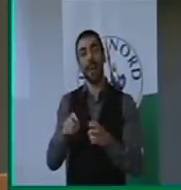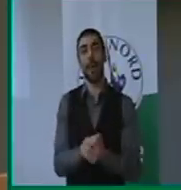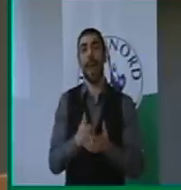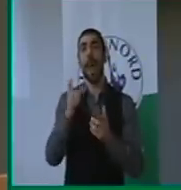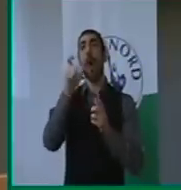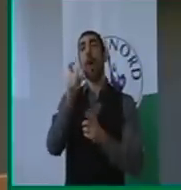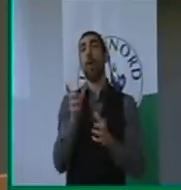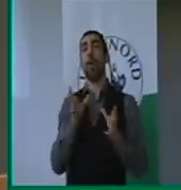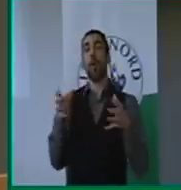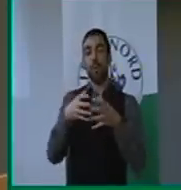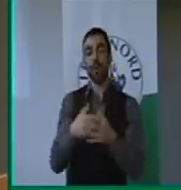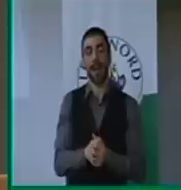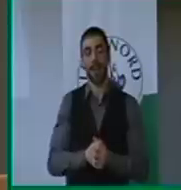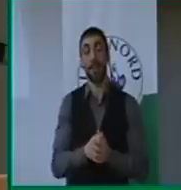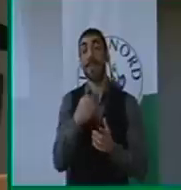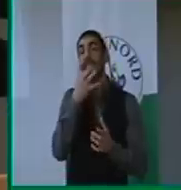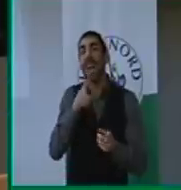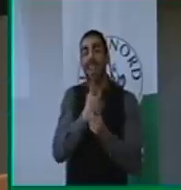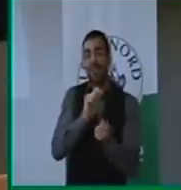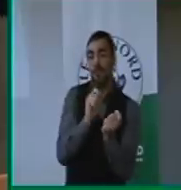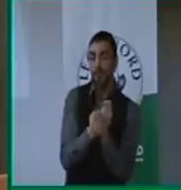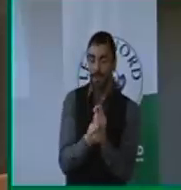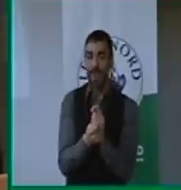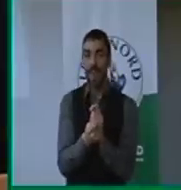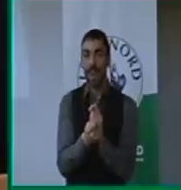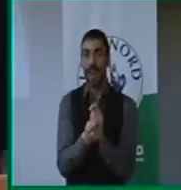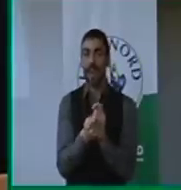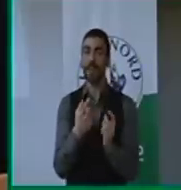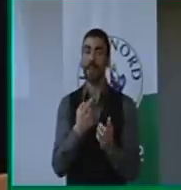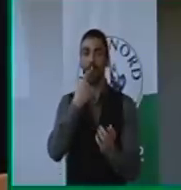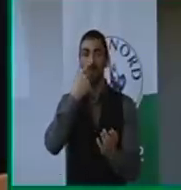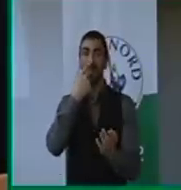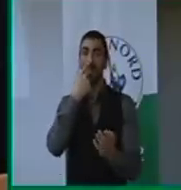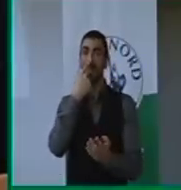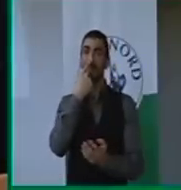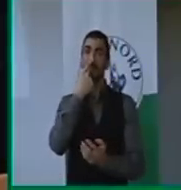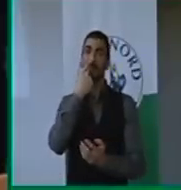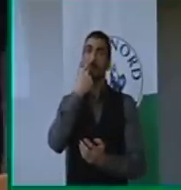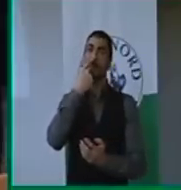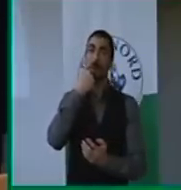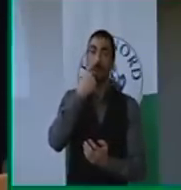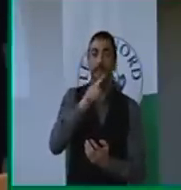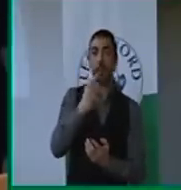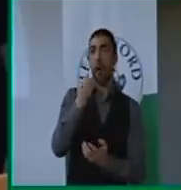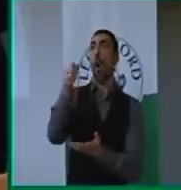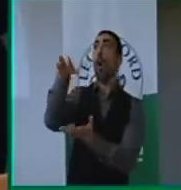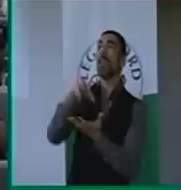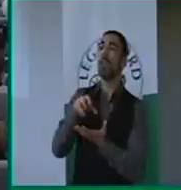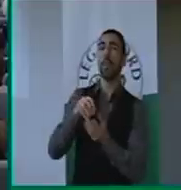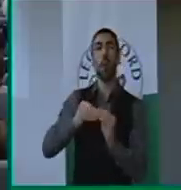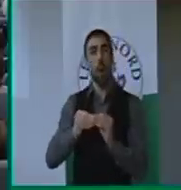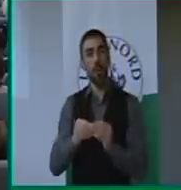a modificare il tipo di il tipo di erogazione del